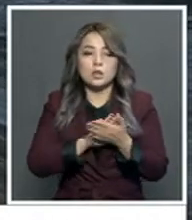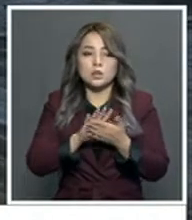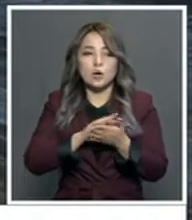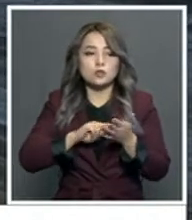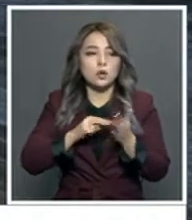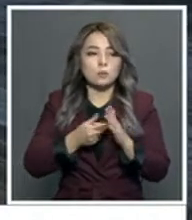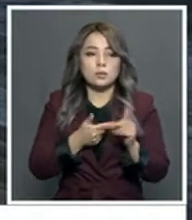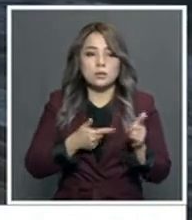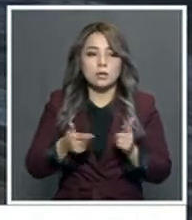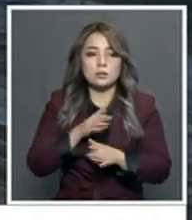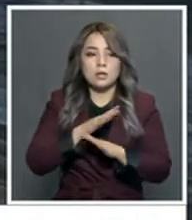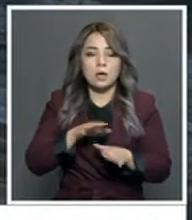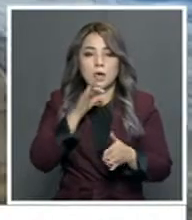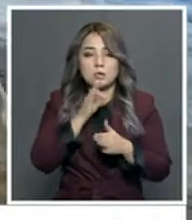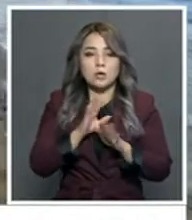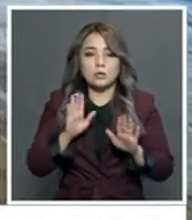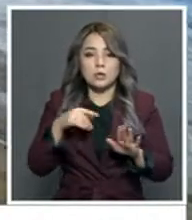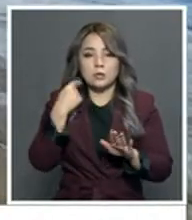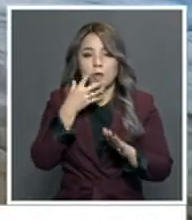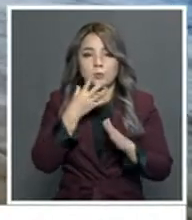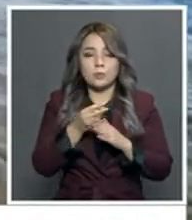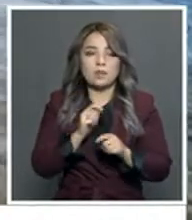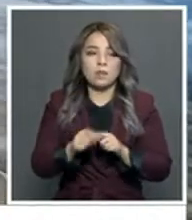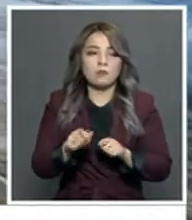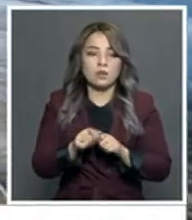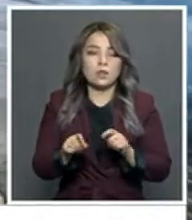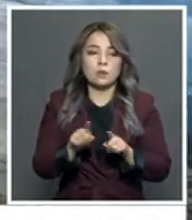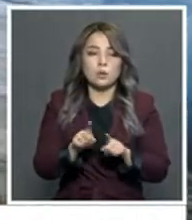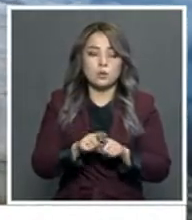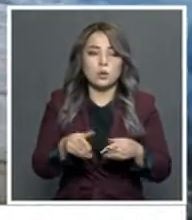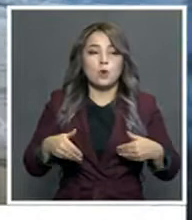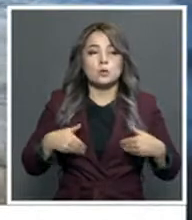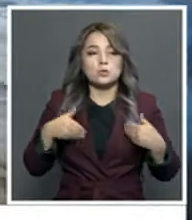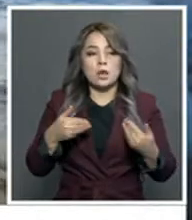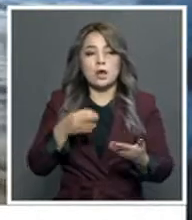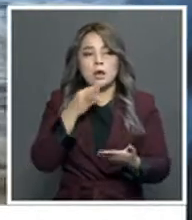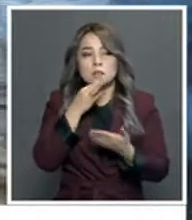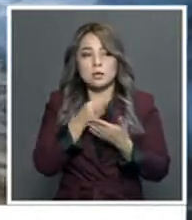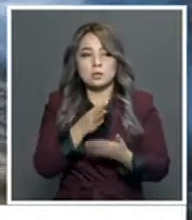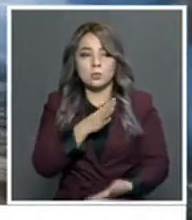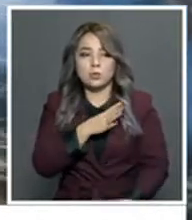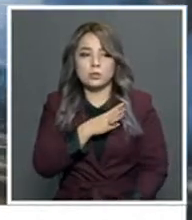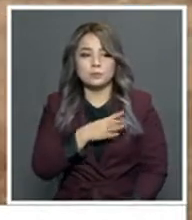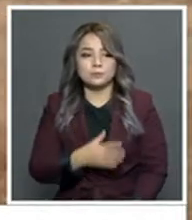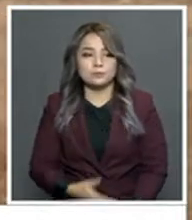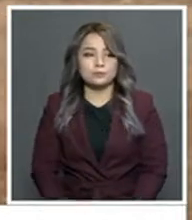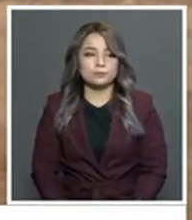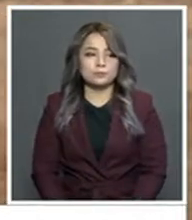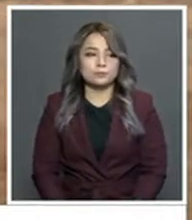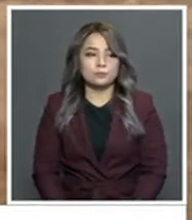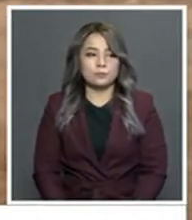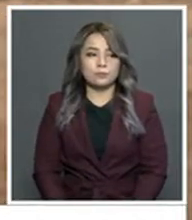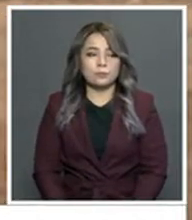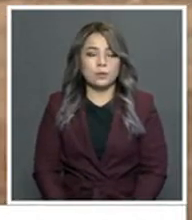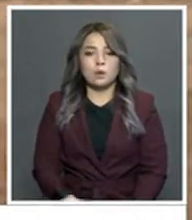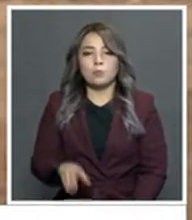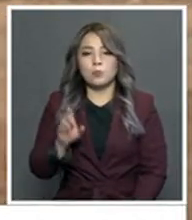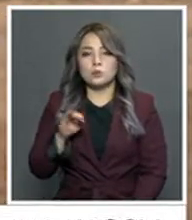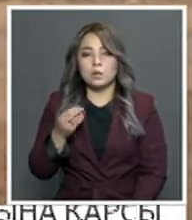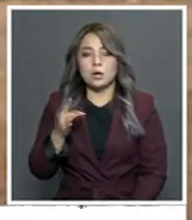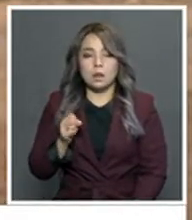жоба жасалмаған, тек шетелдік инвесторлардан бірнеше ұсыныс түскенін айтады. Әсіресе сол Бозжыра